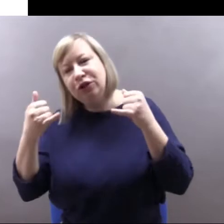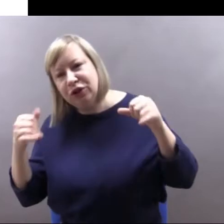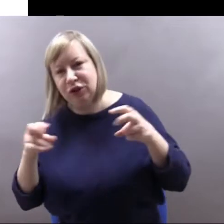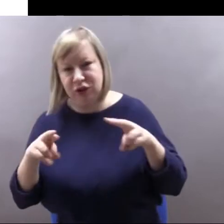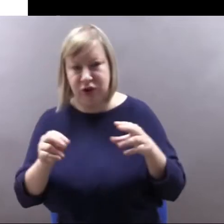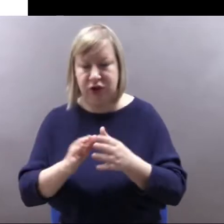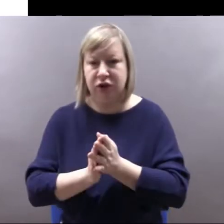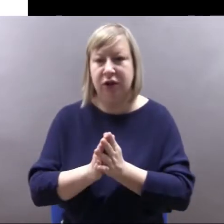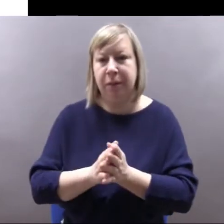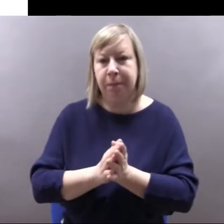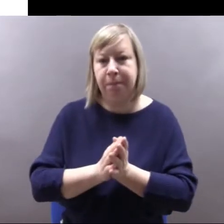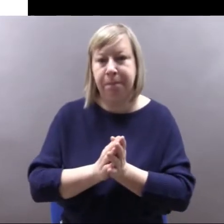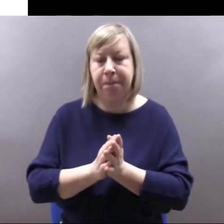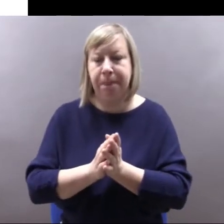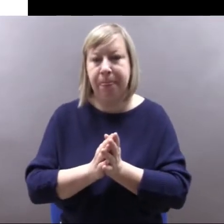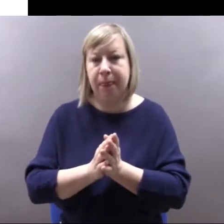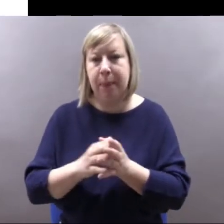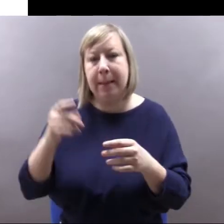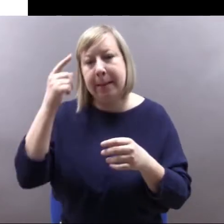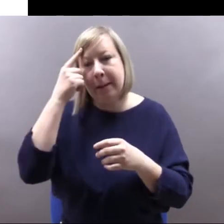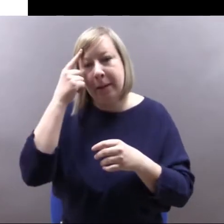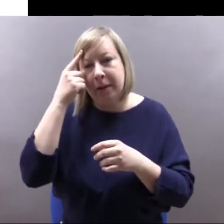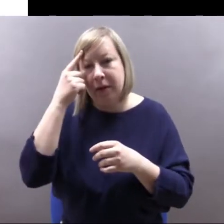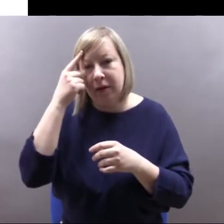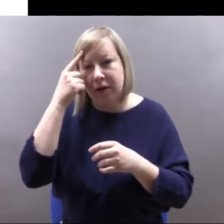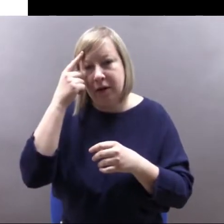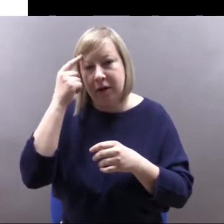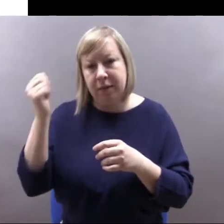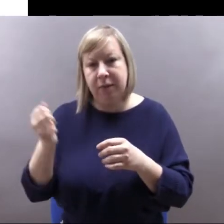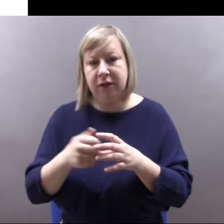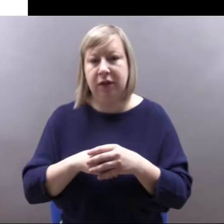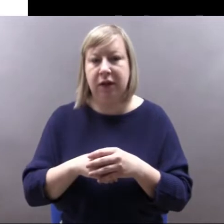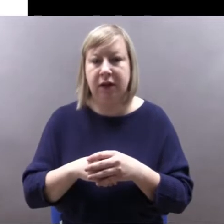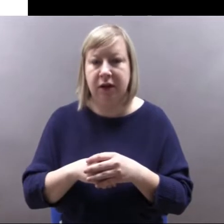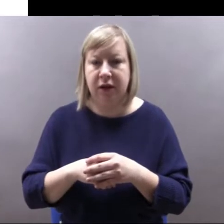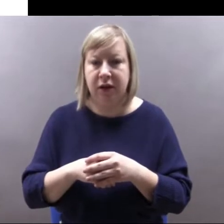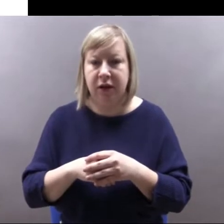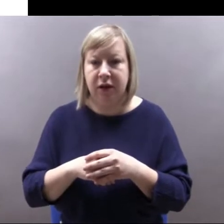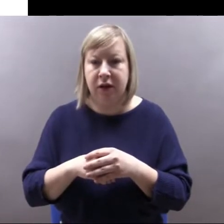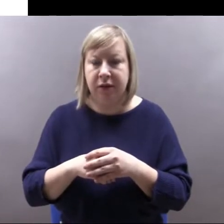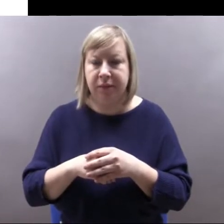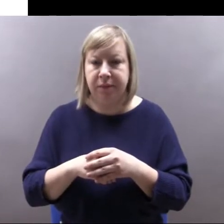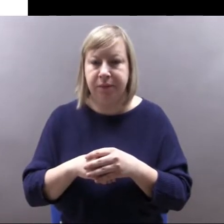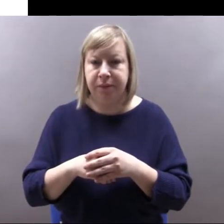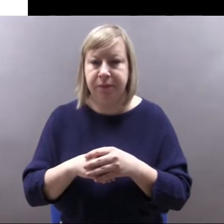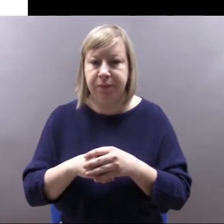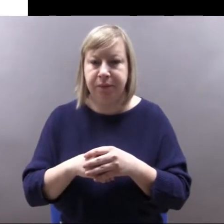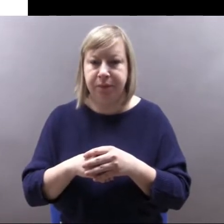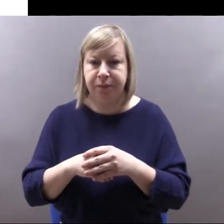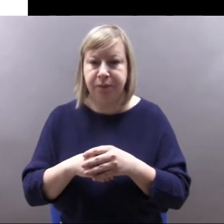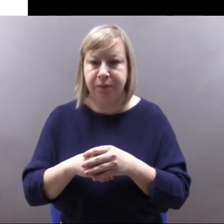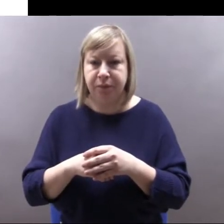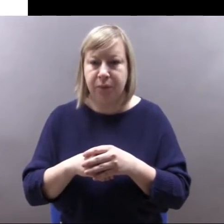różnice znajdowały się na poziomie piwnic. To jest fragment tej samej mapy dla